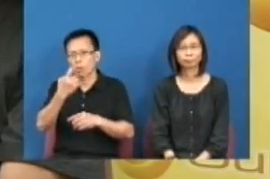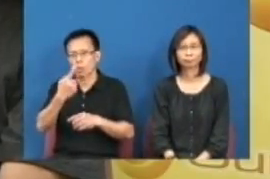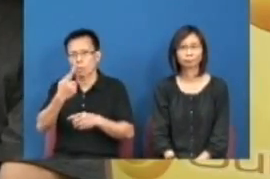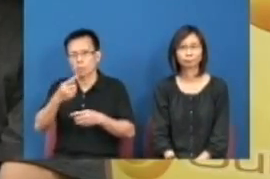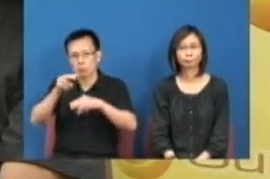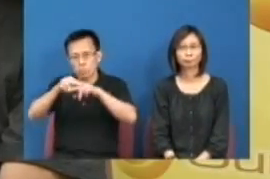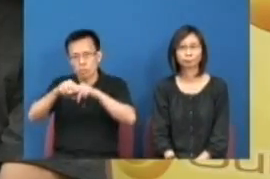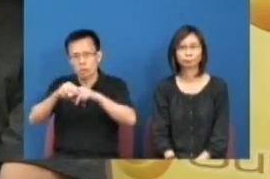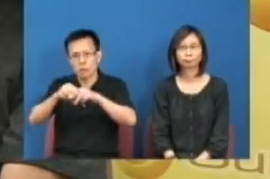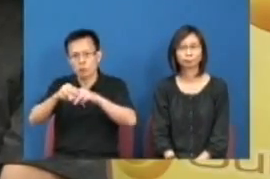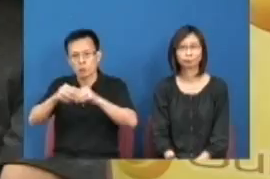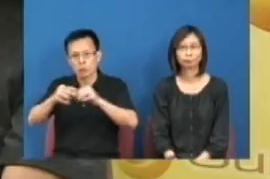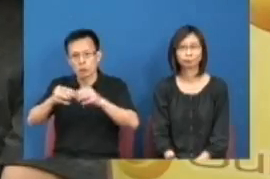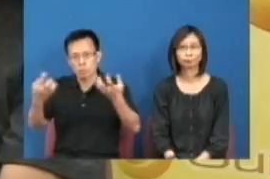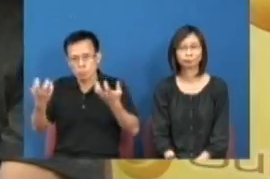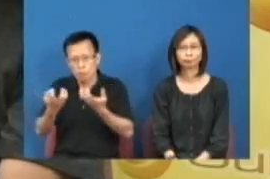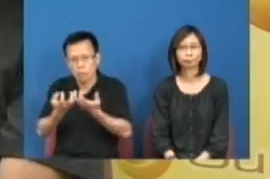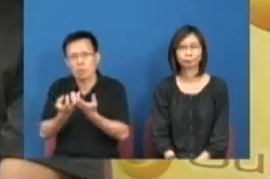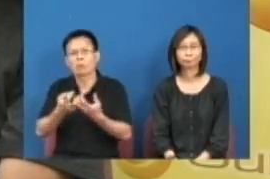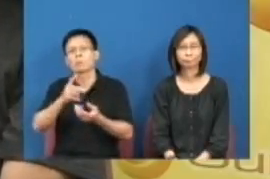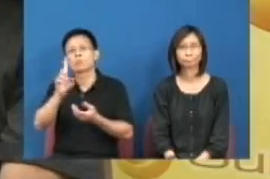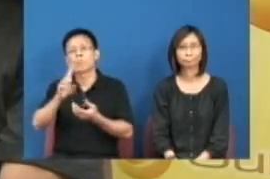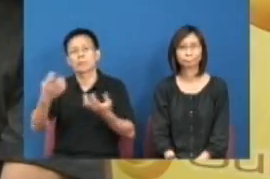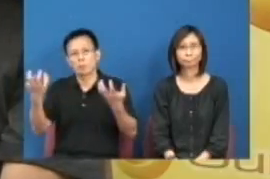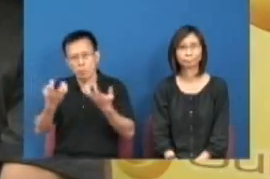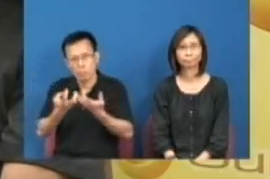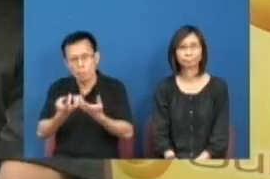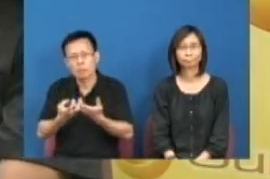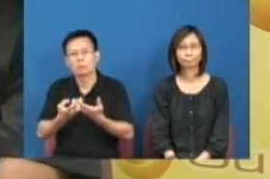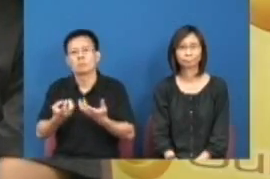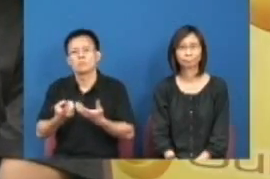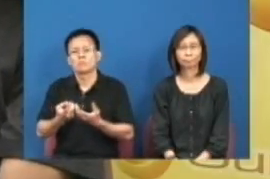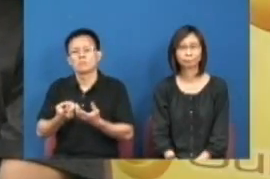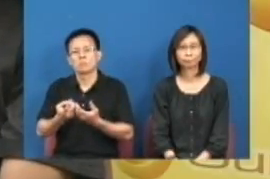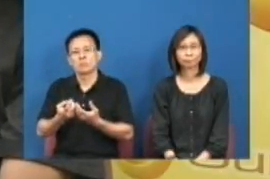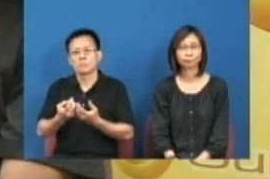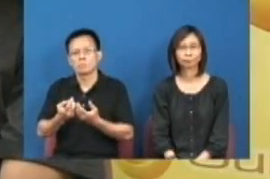合嘅時候，你就要問咩嘅融合啦？咁如果香港係